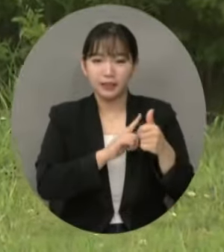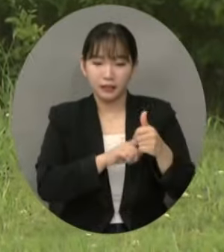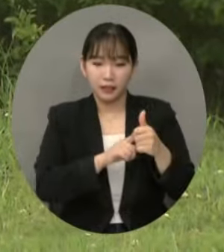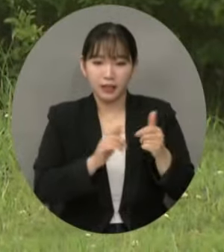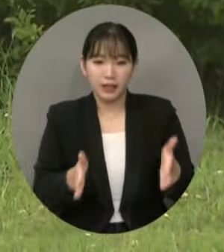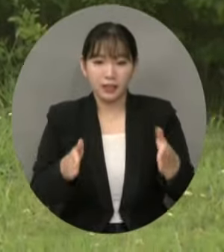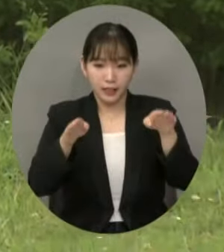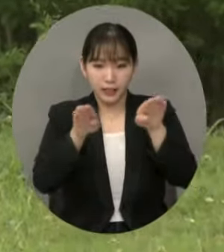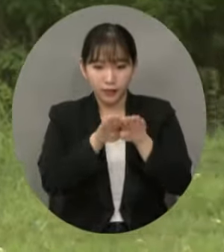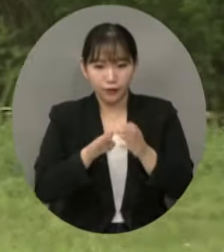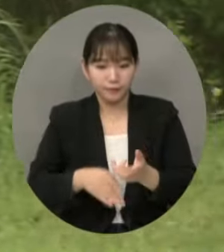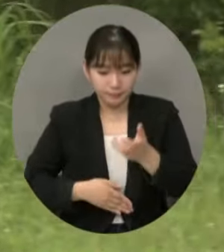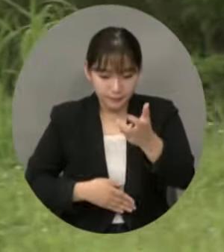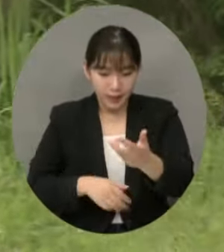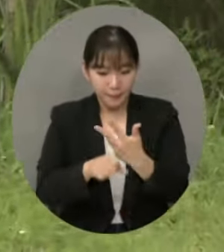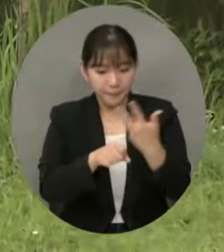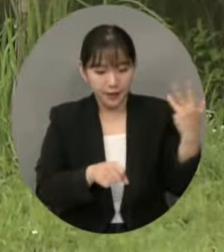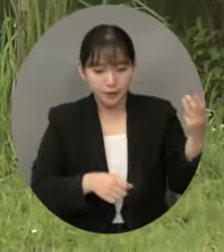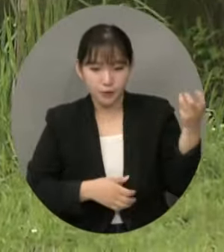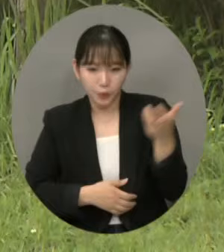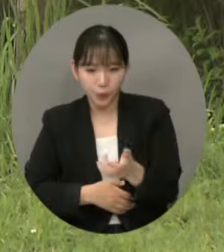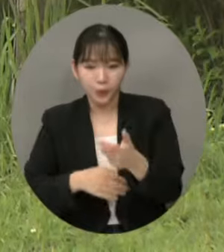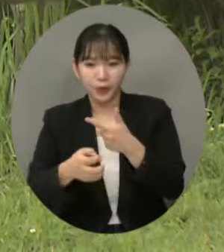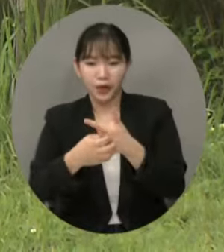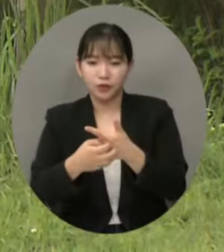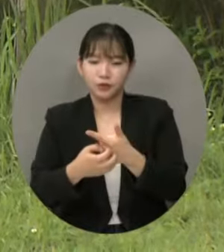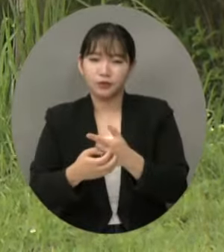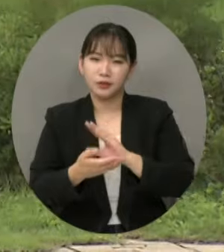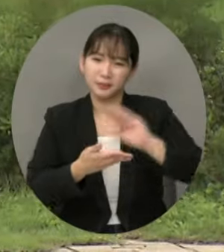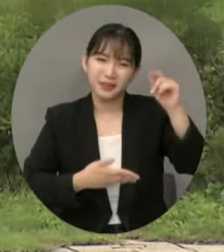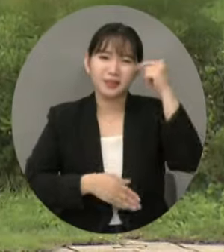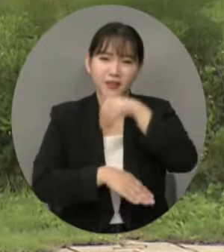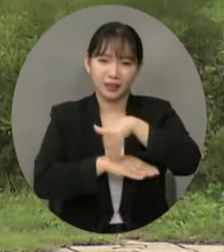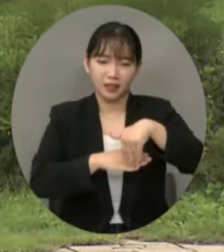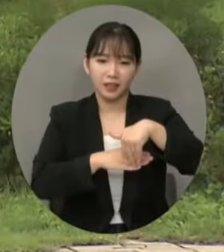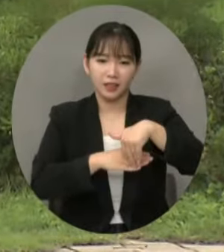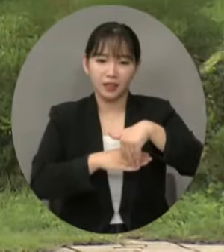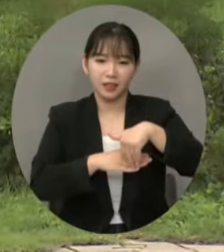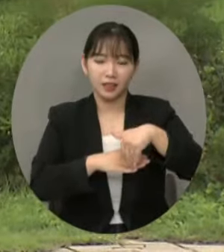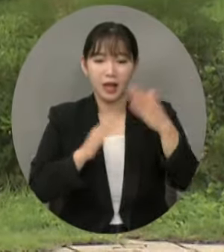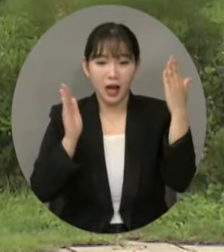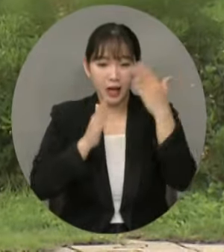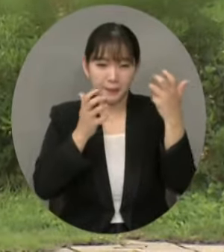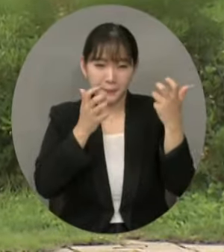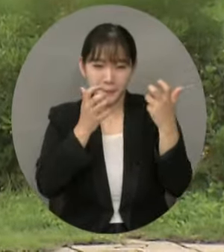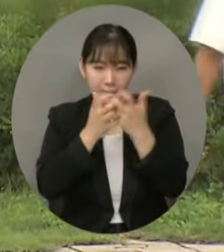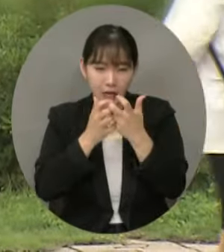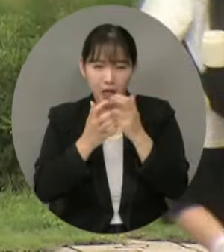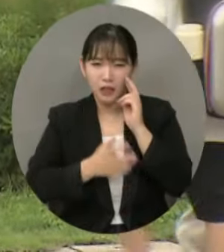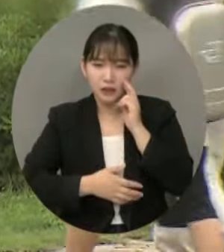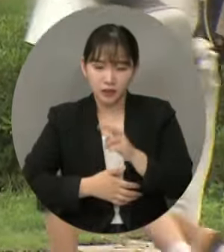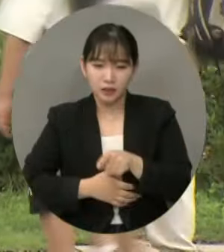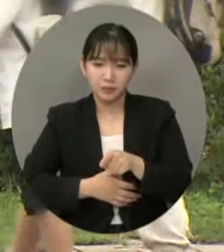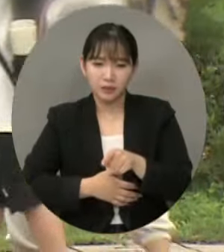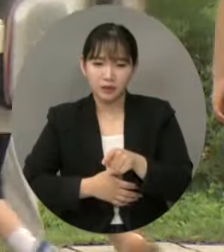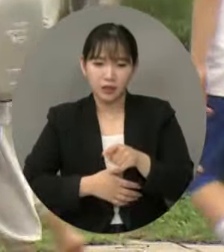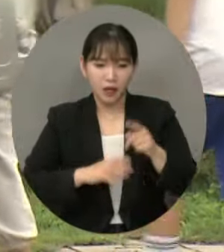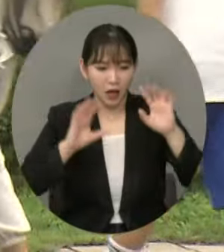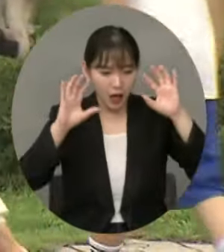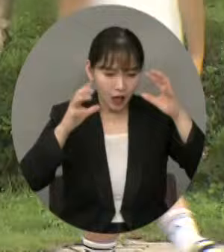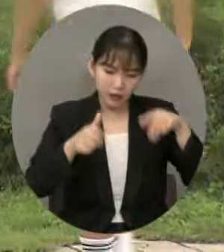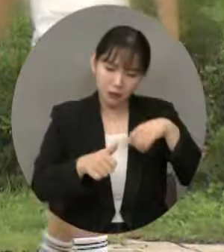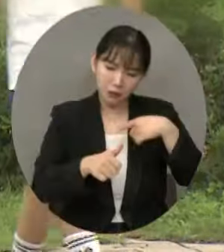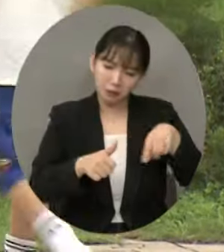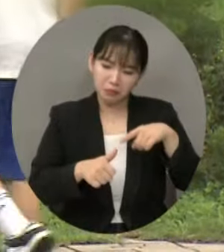이전과 함께 8년 전 정착했던 나주를 떠날 예정입니다. 학생 밀집도가 높아지면서 자녀의